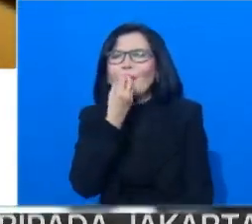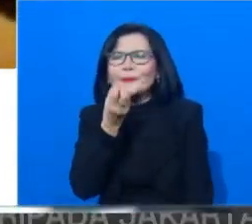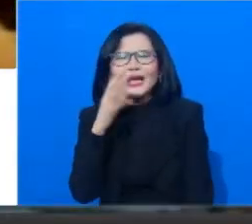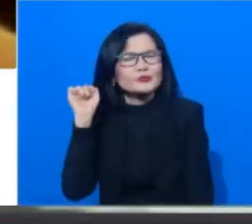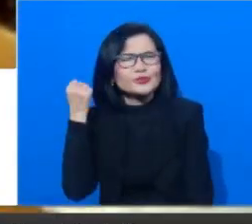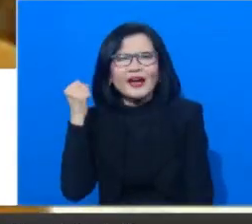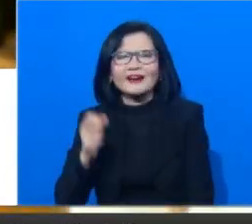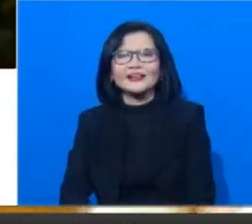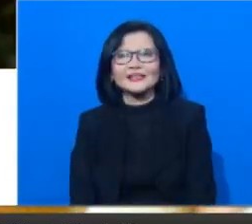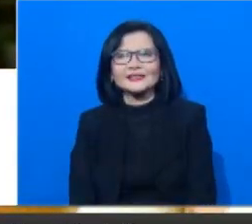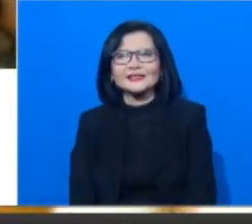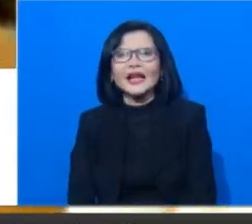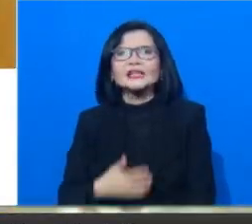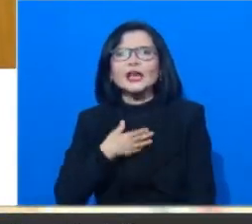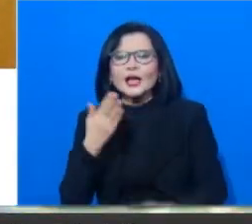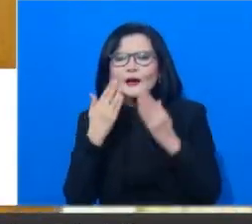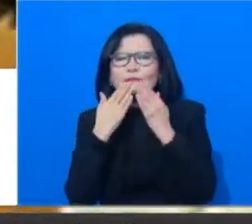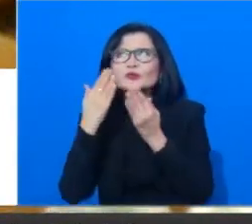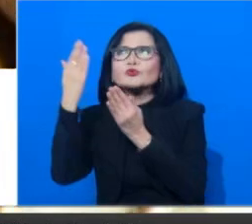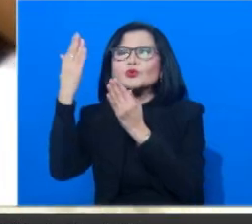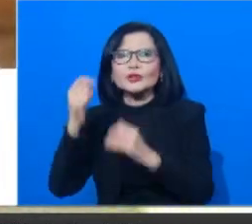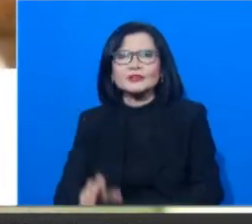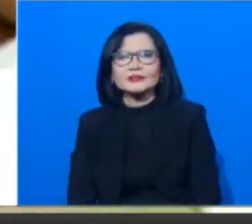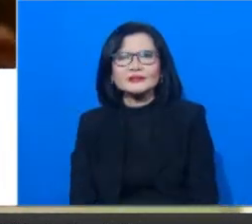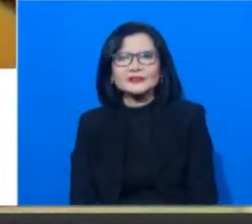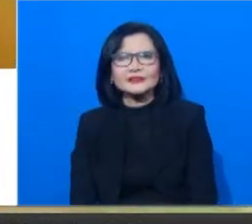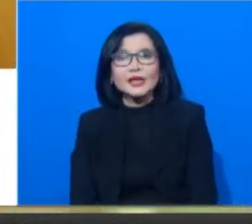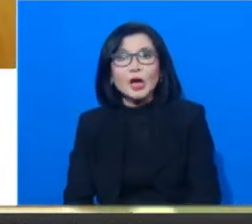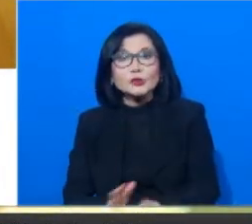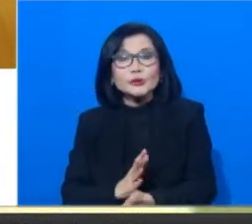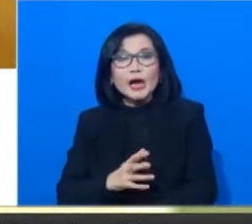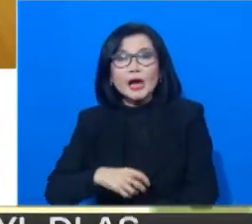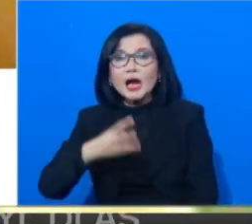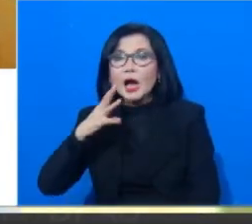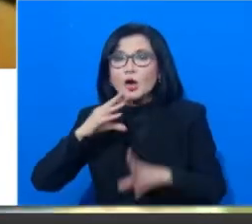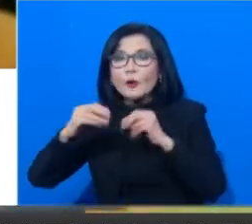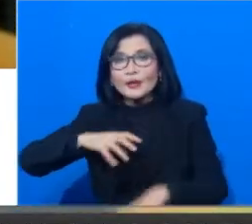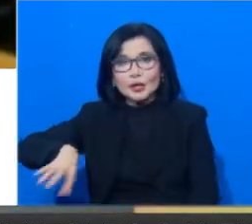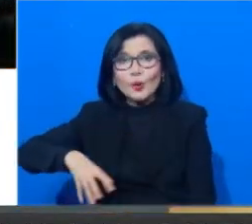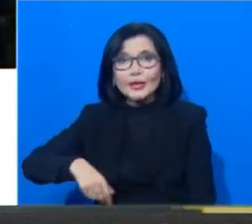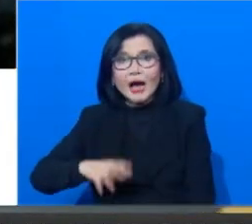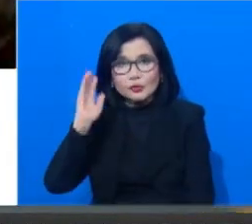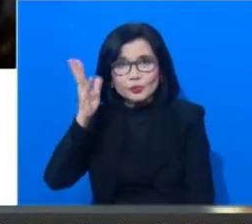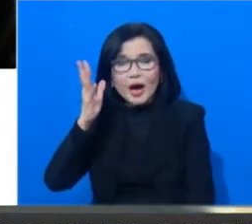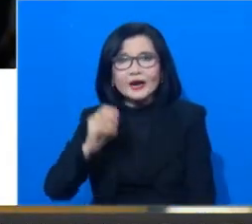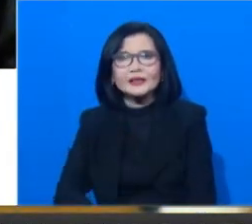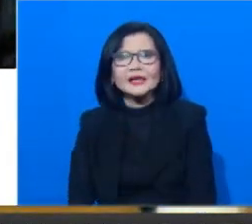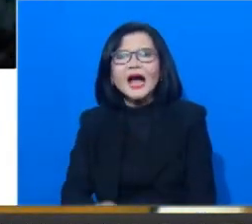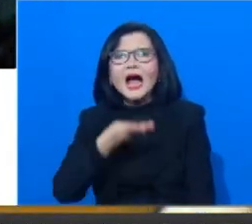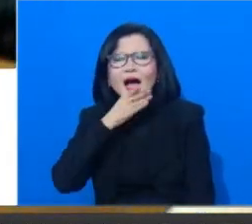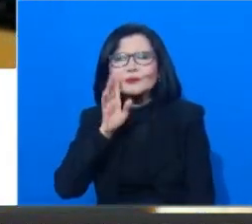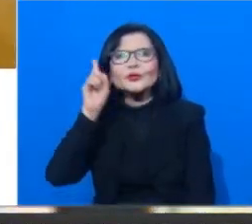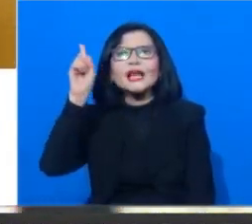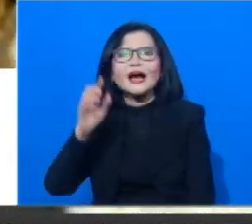bersyukur sekali sangat bersyukur sudah sempat ngobrol berkumpul dengan keluarga sejak semalam sampai hari ini seperti apa Mas Alhamdulillah